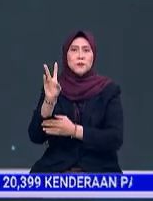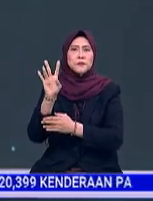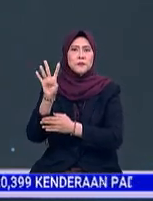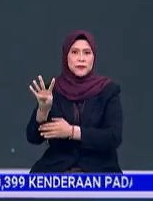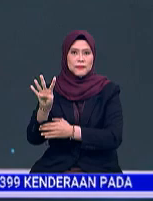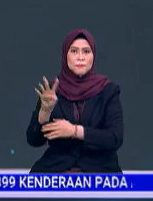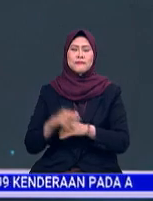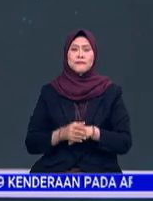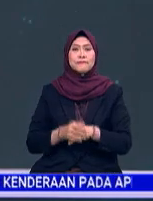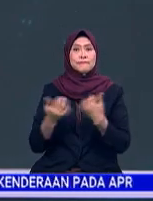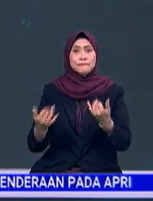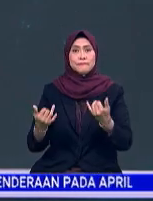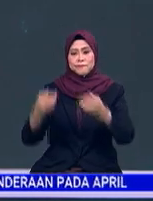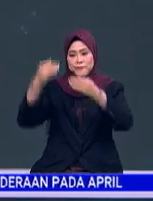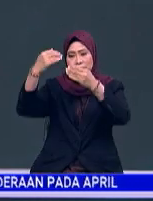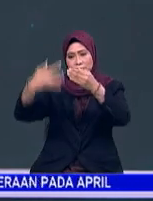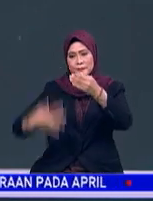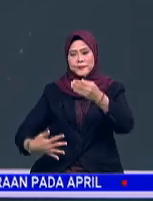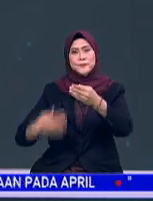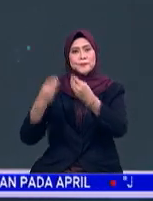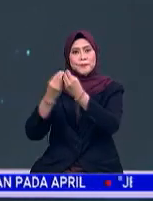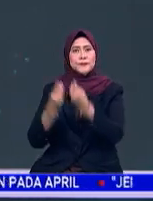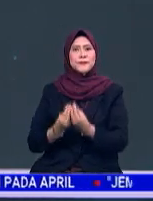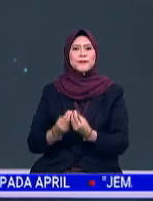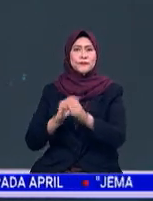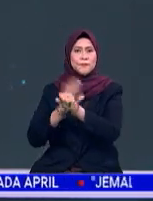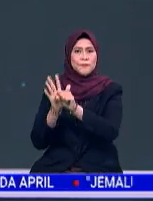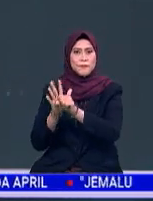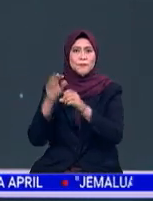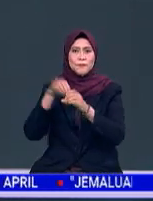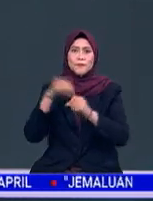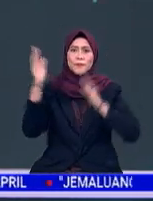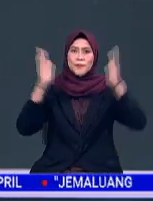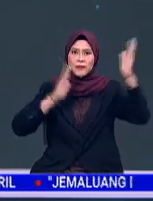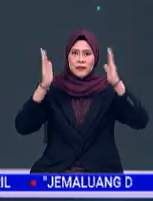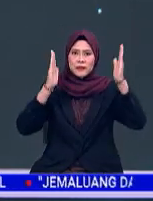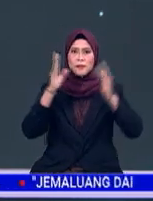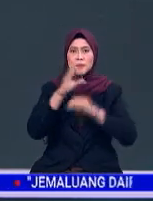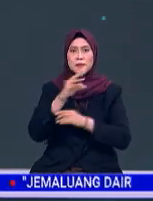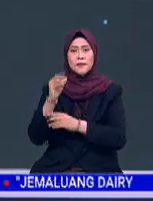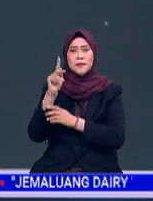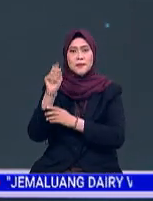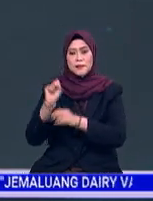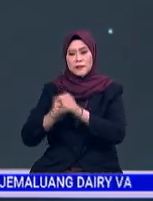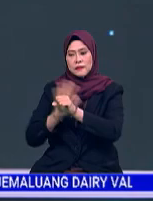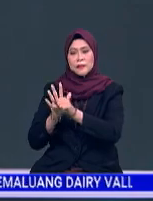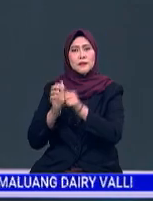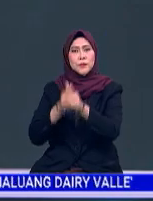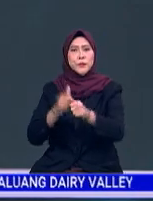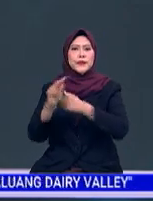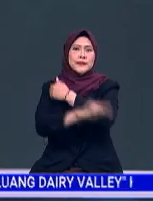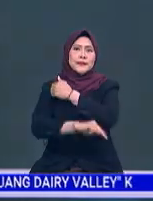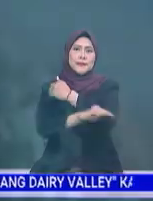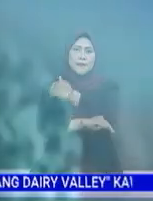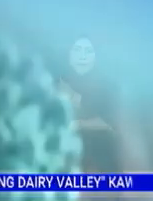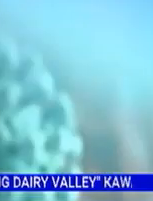1,574. Berikut statistik harian COVID-19 dalam negara dan juga kes jangkitan mengikut negeri.